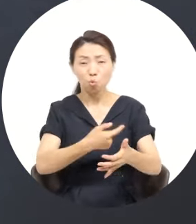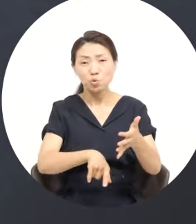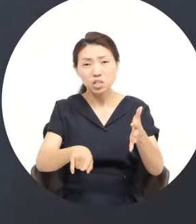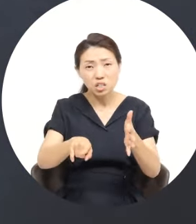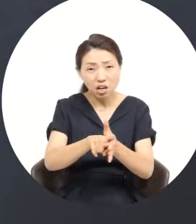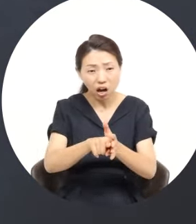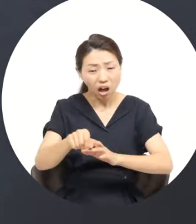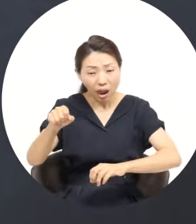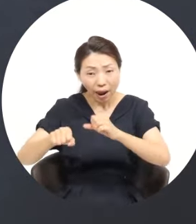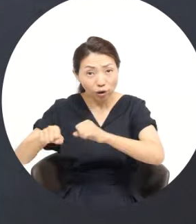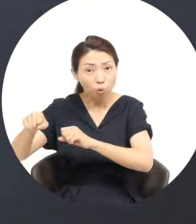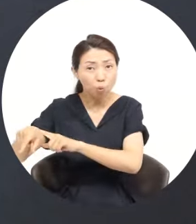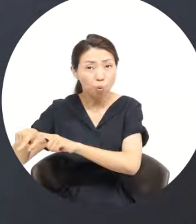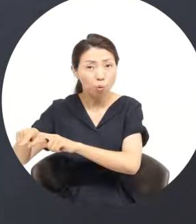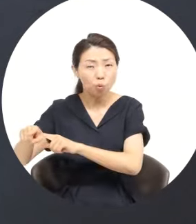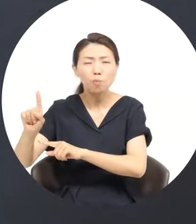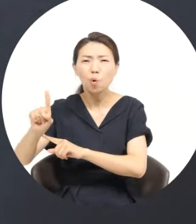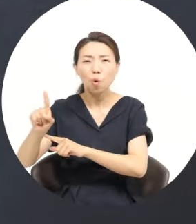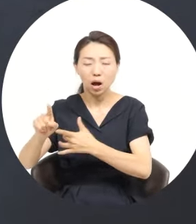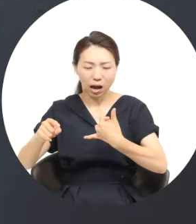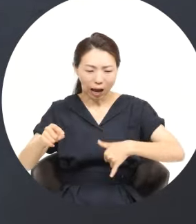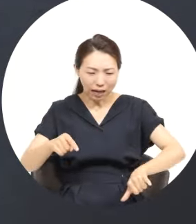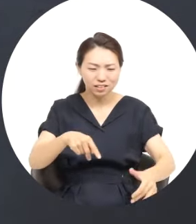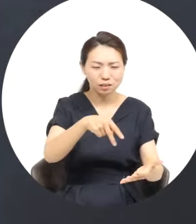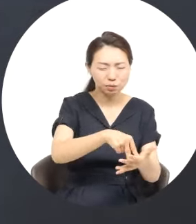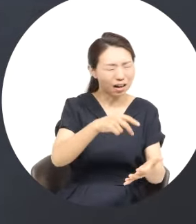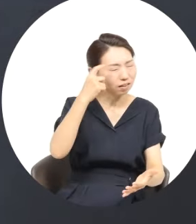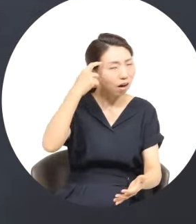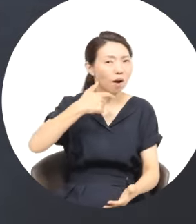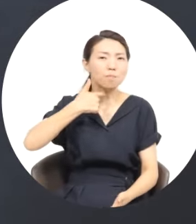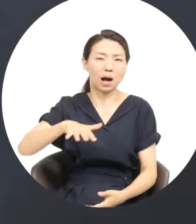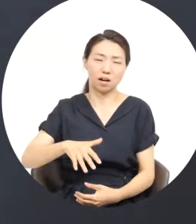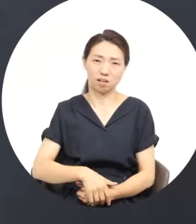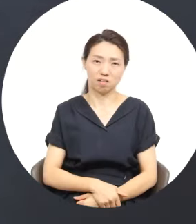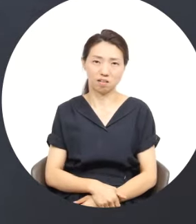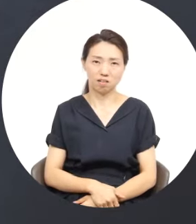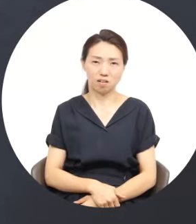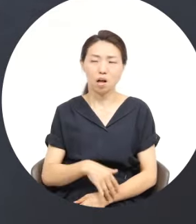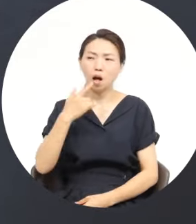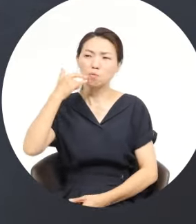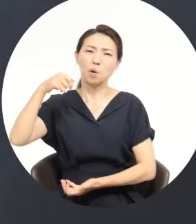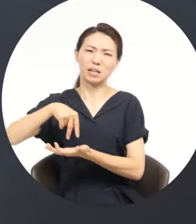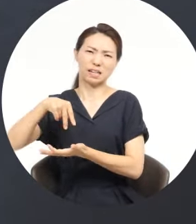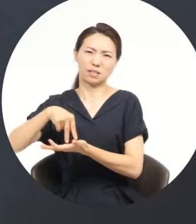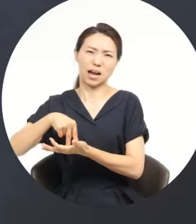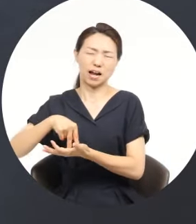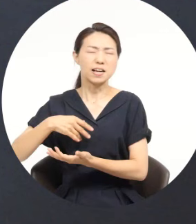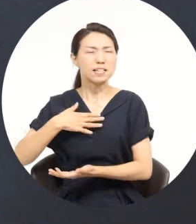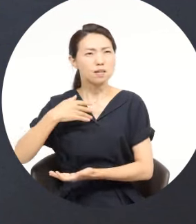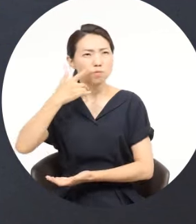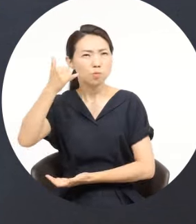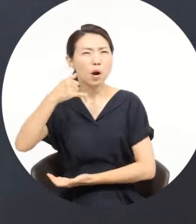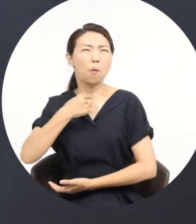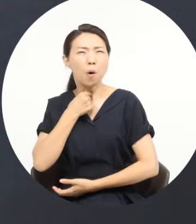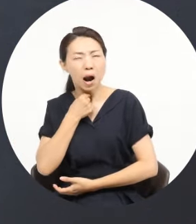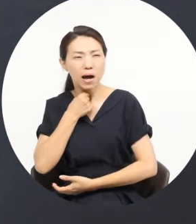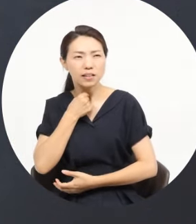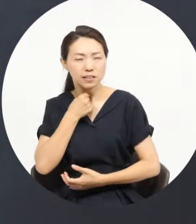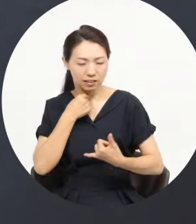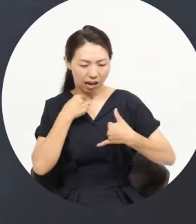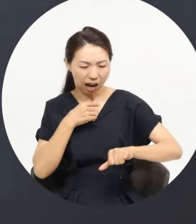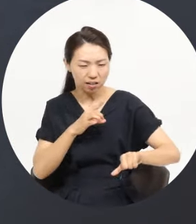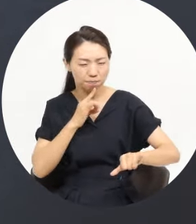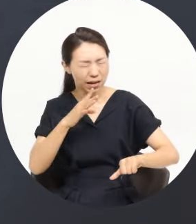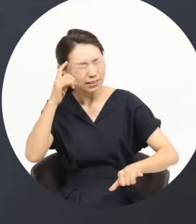게 아이의 입장은 전혀 고려 안 하고 자기가 생각하는 아이를 만들려고